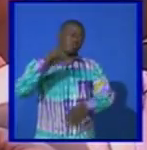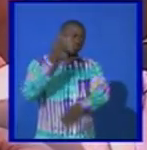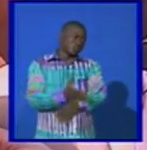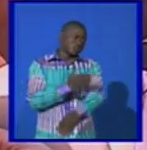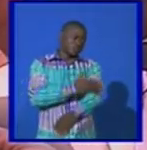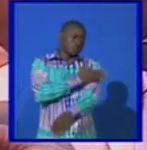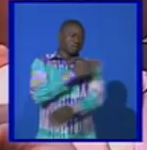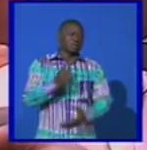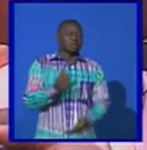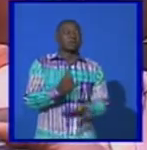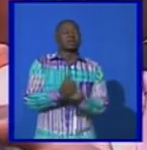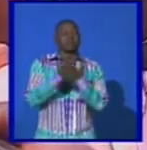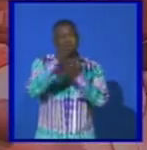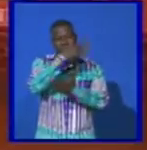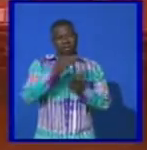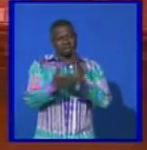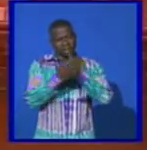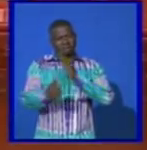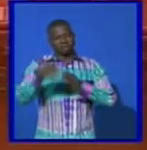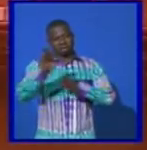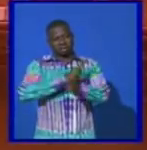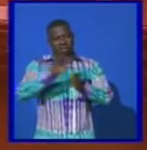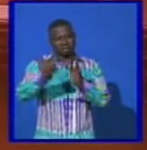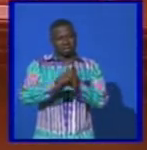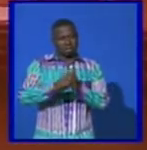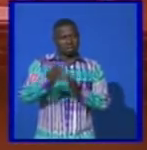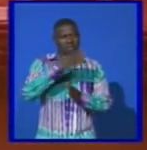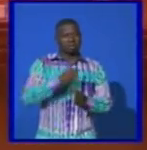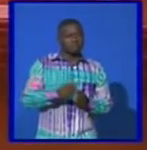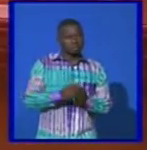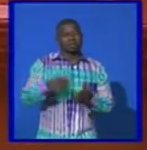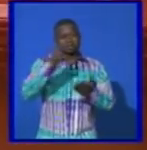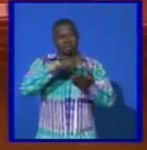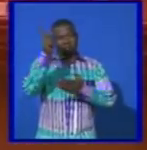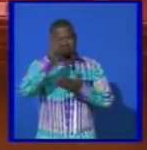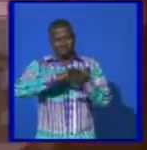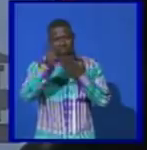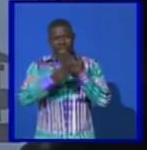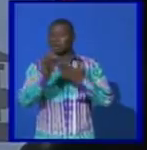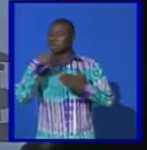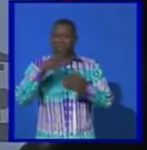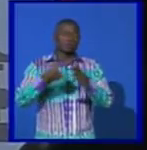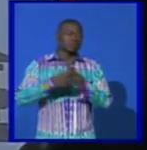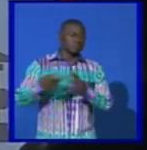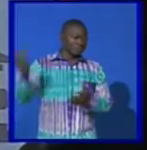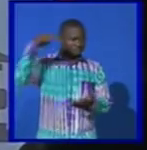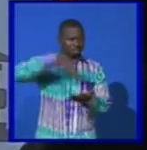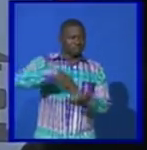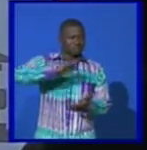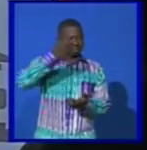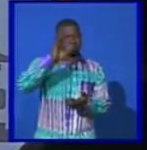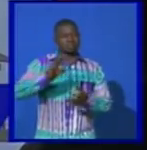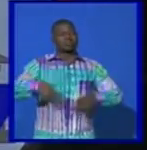appuyer à améliorer la qualité des formations. Job Booster, qui va démarrer en 2019, permettra à 20 000 jeunes de 15 à 24